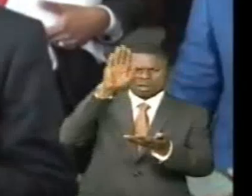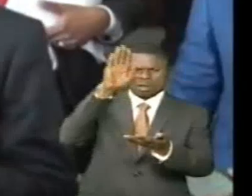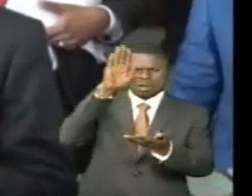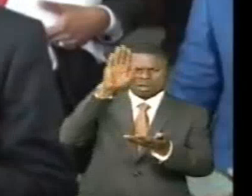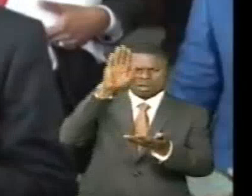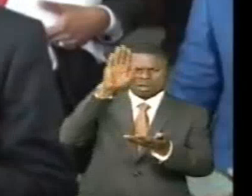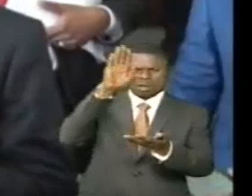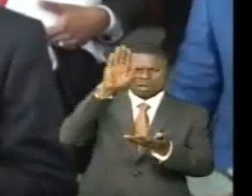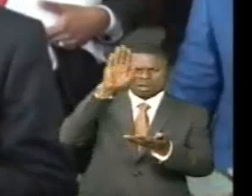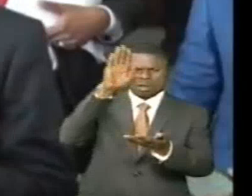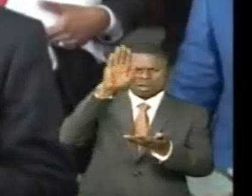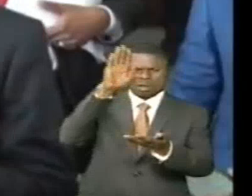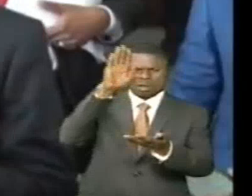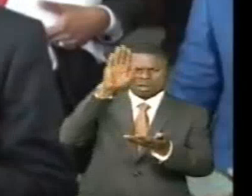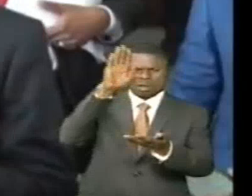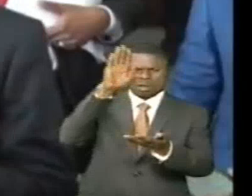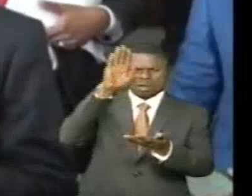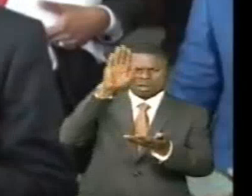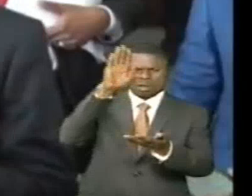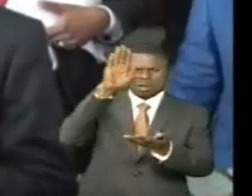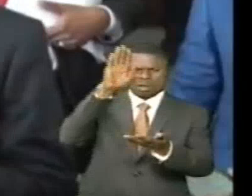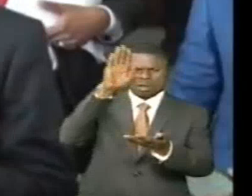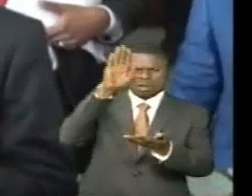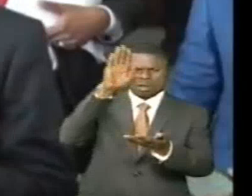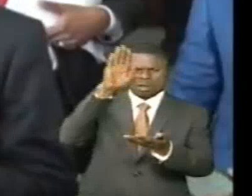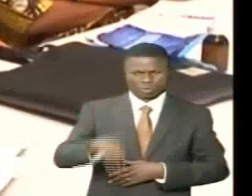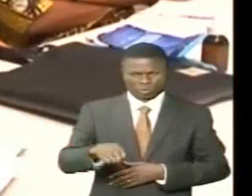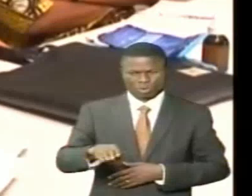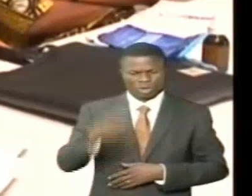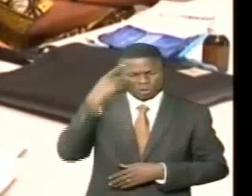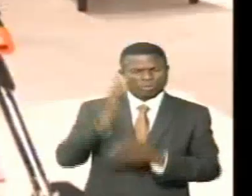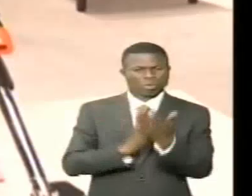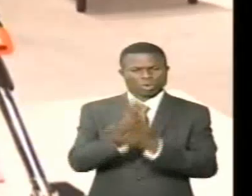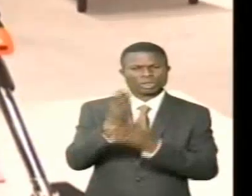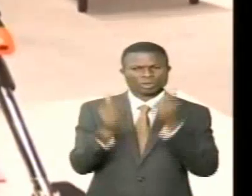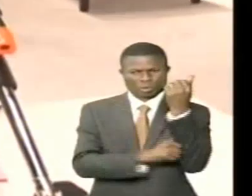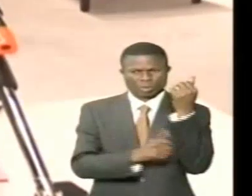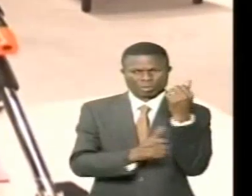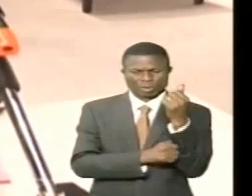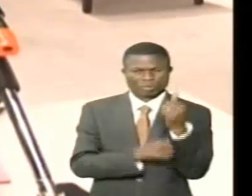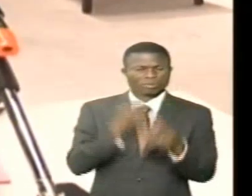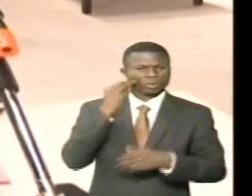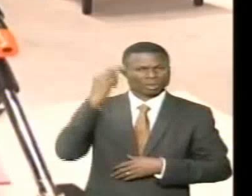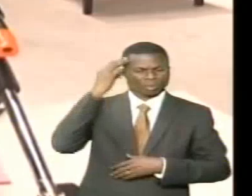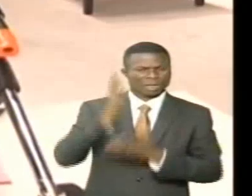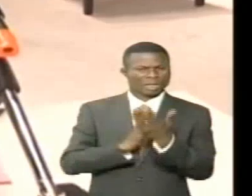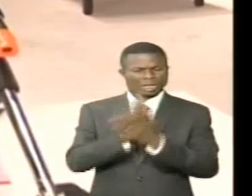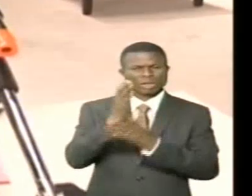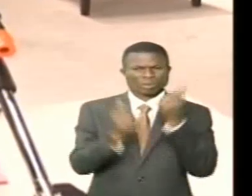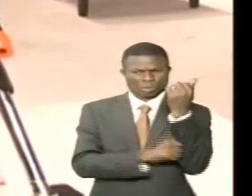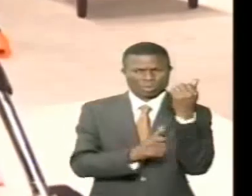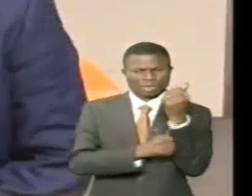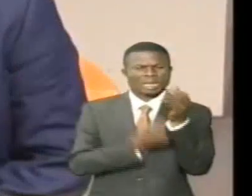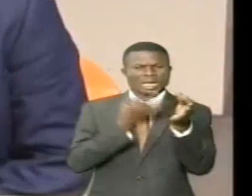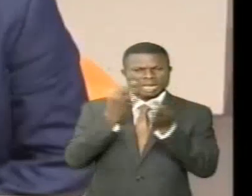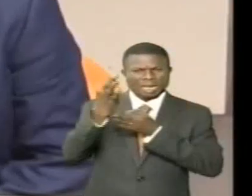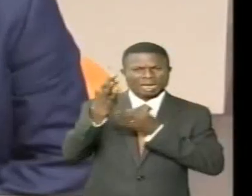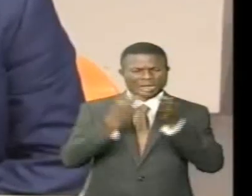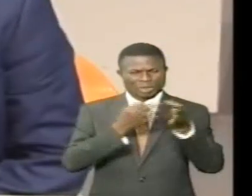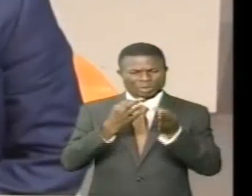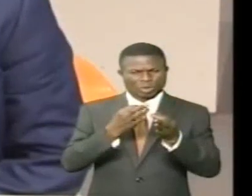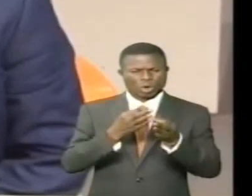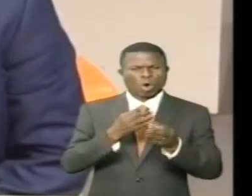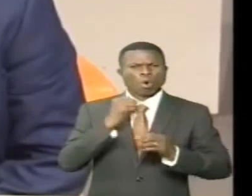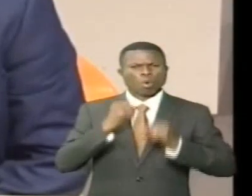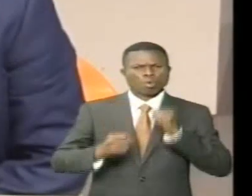15% pour certains produits. Sur les questions des droits de l'homme, André Litté, ministre des Droits humains, a expliqué les efforts du